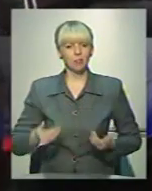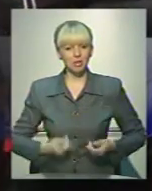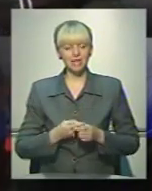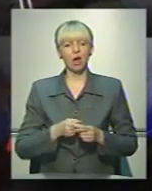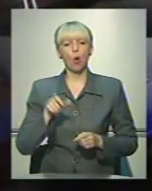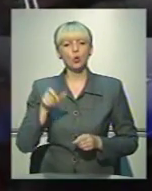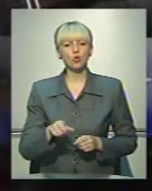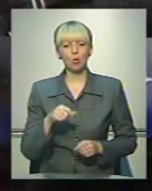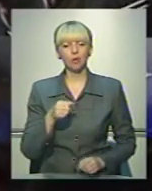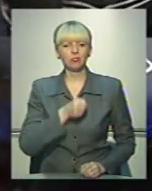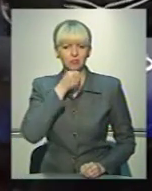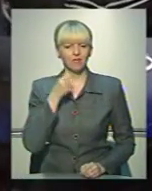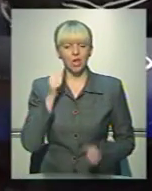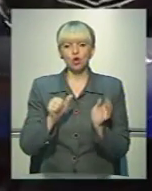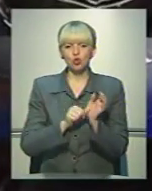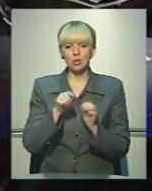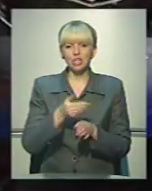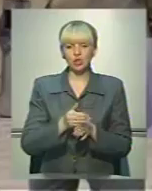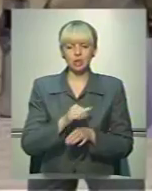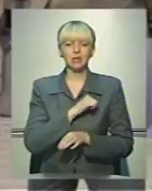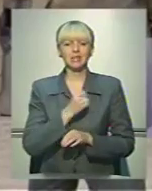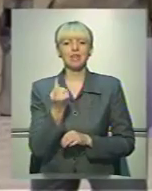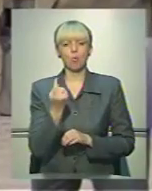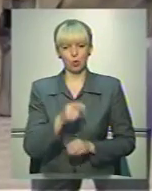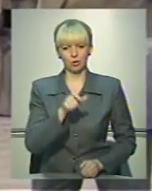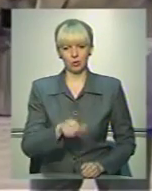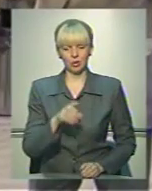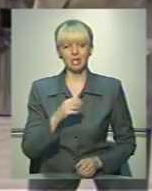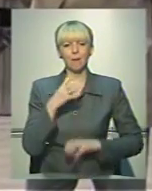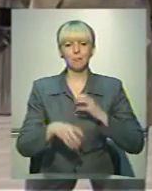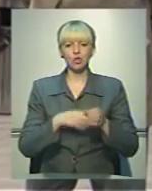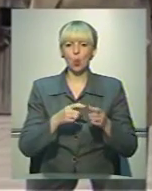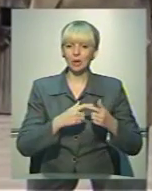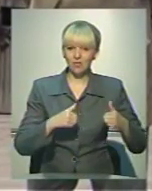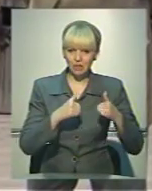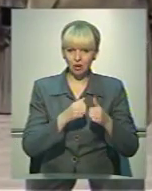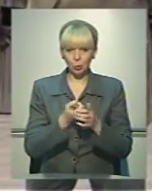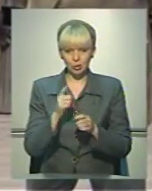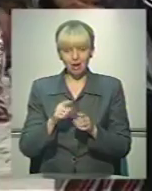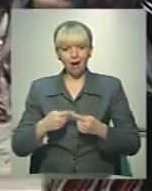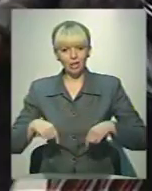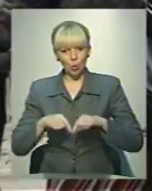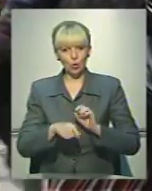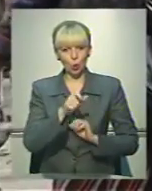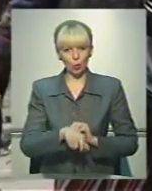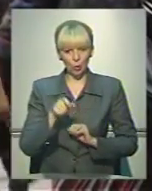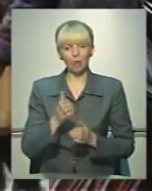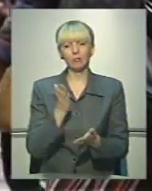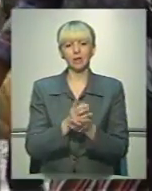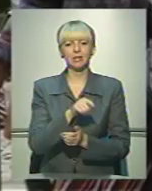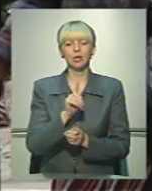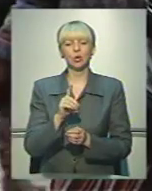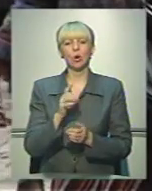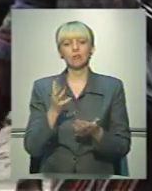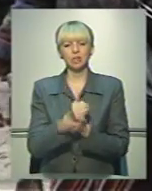особа похилого віку. Шоста їх частина – самотні люди. За міжнародною класифікацією до цієї категорії громадян належать ті,